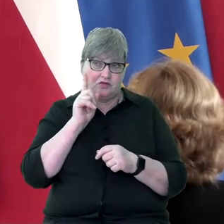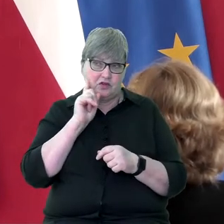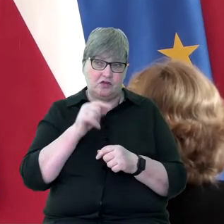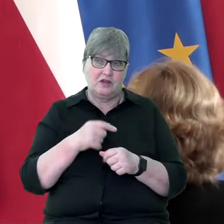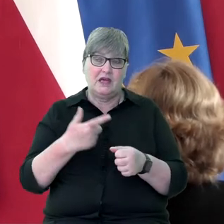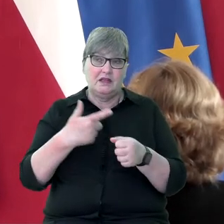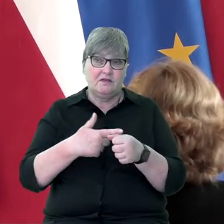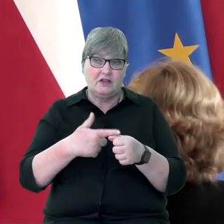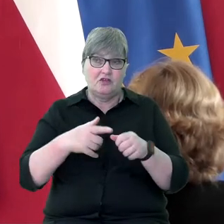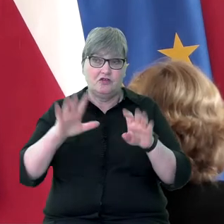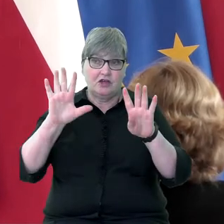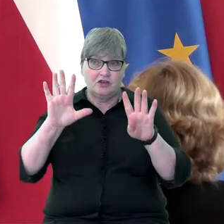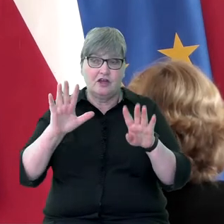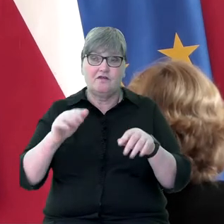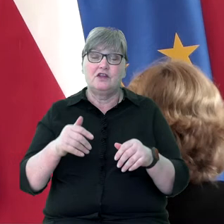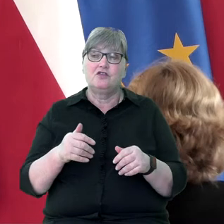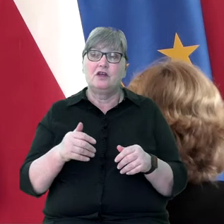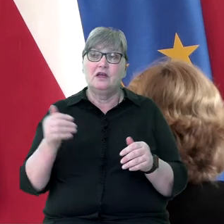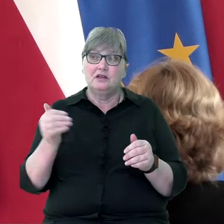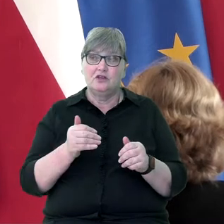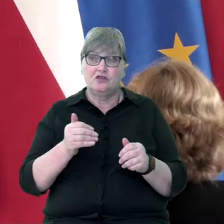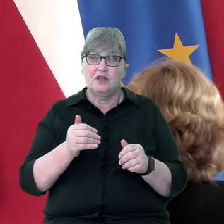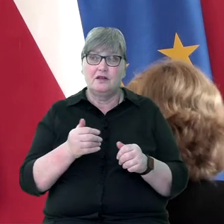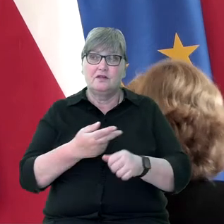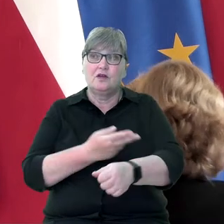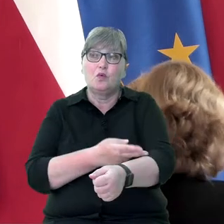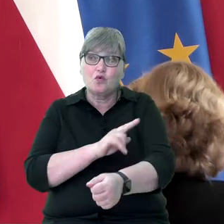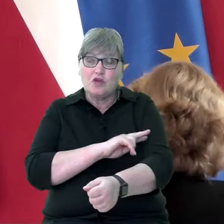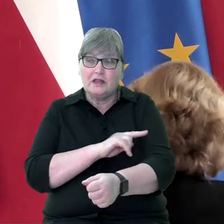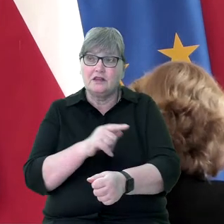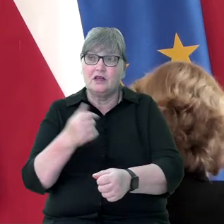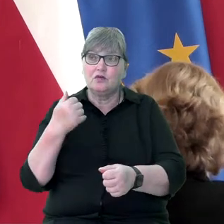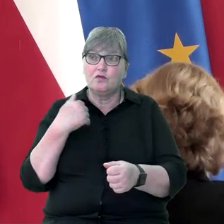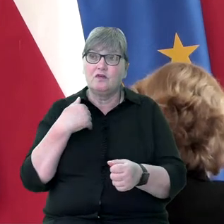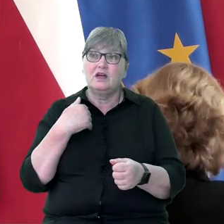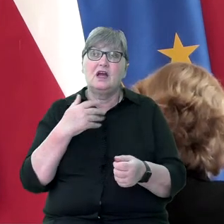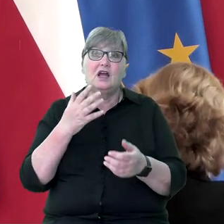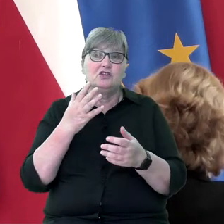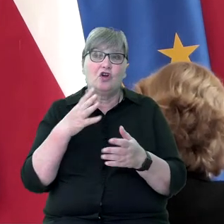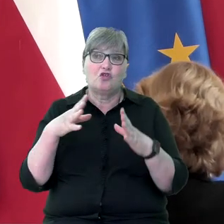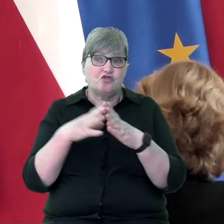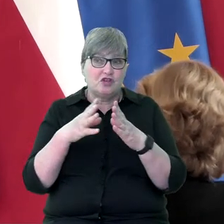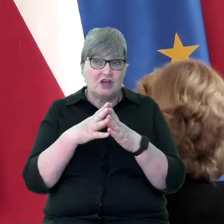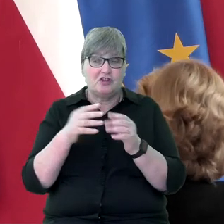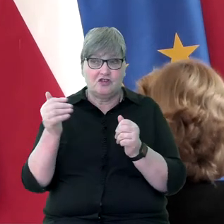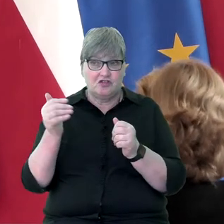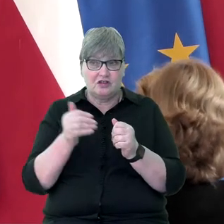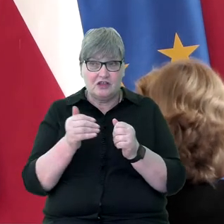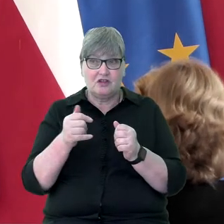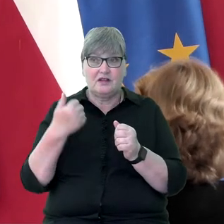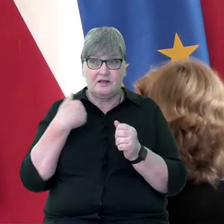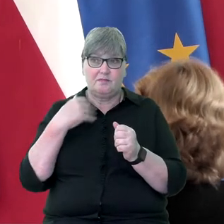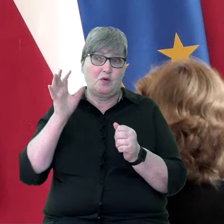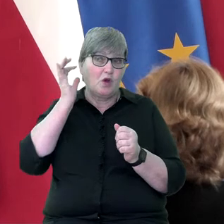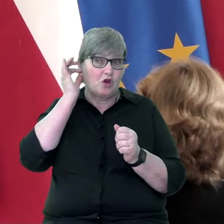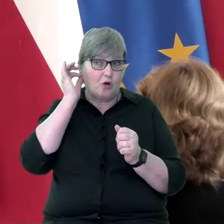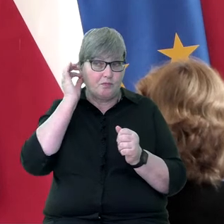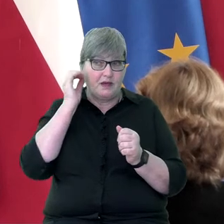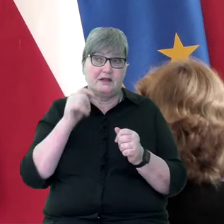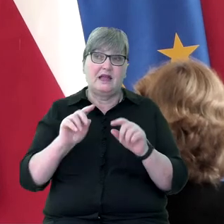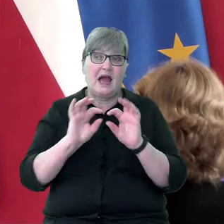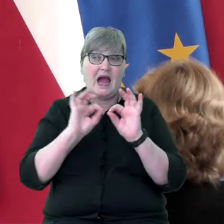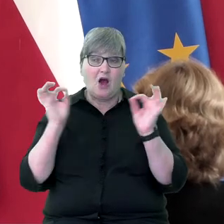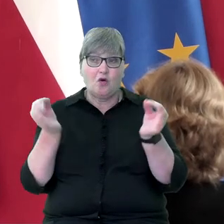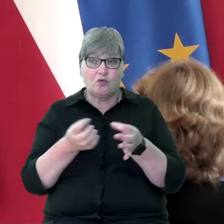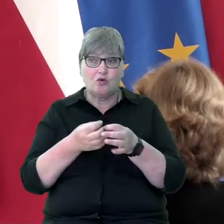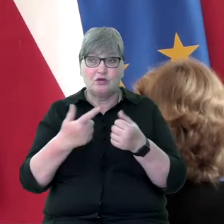tysięcy urzędników kancelaryjno-pomocniczych 10 tysięcy stanowiły kobiety, natomiast ogólną liczbę 18,5 tysiąca